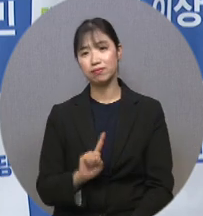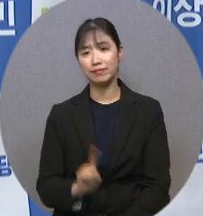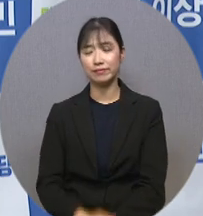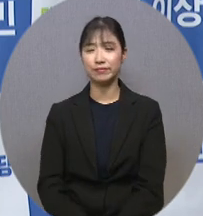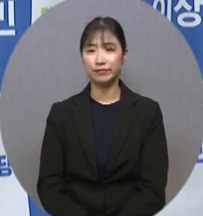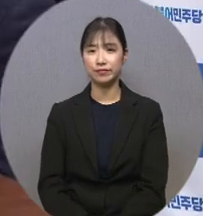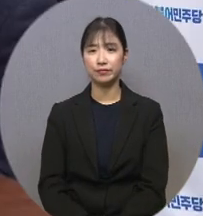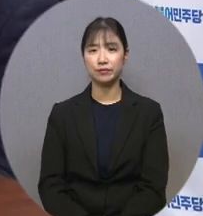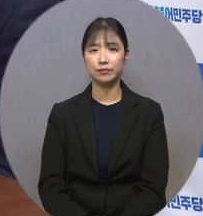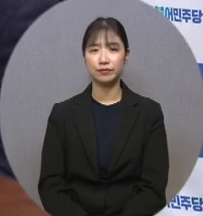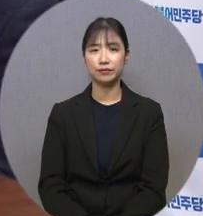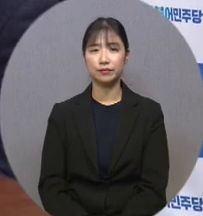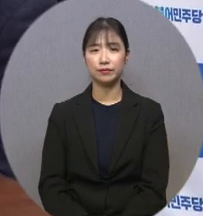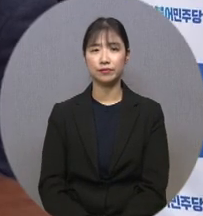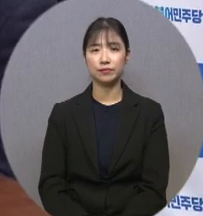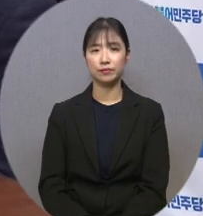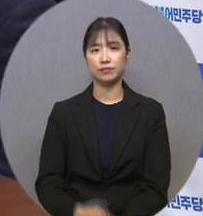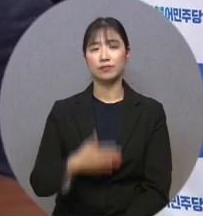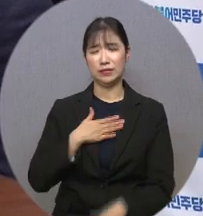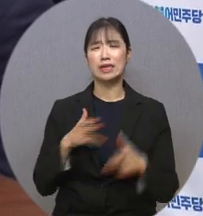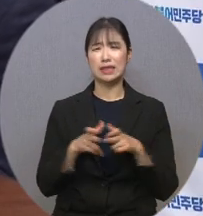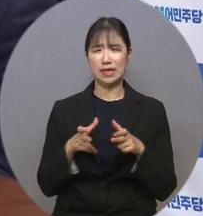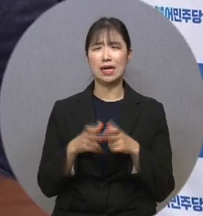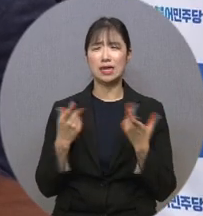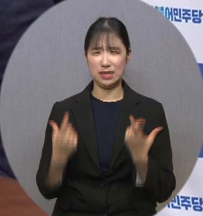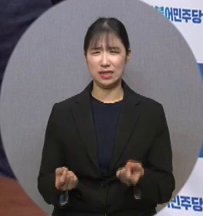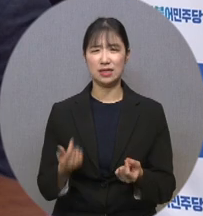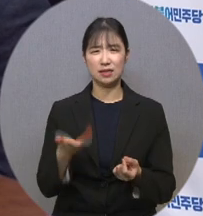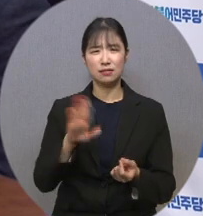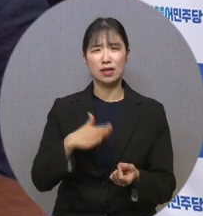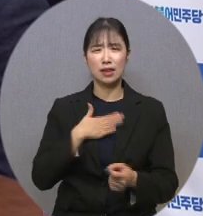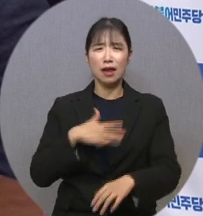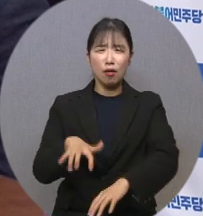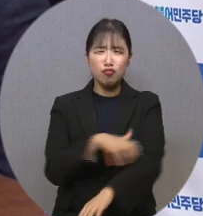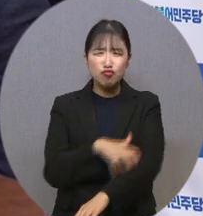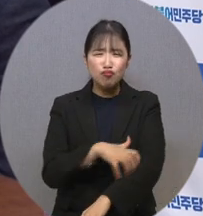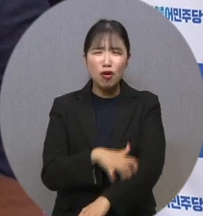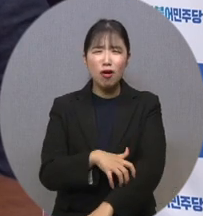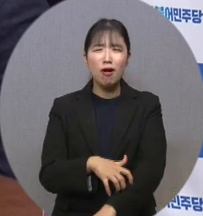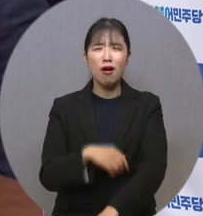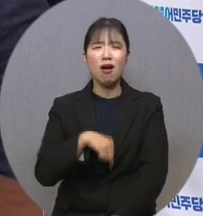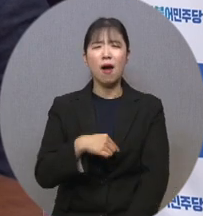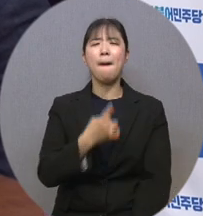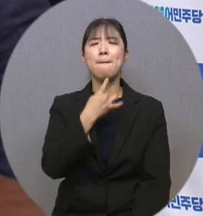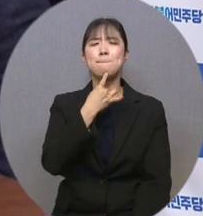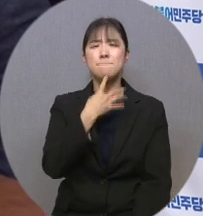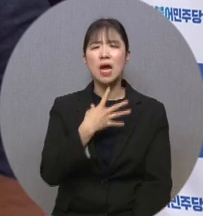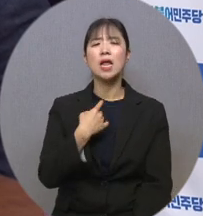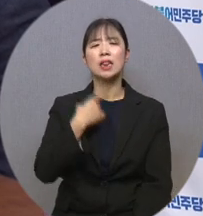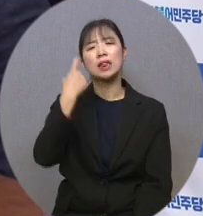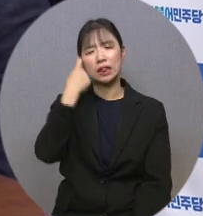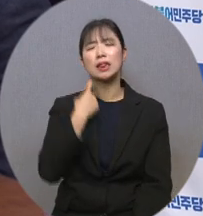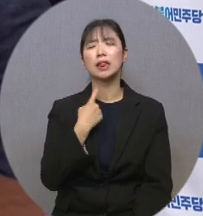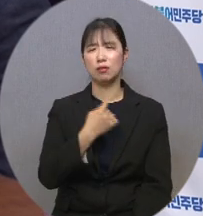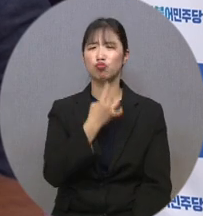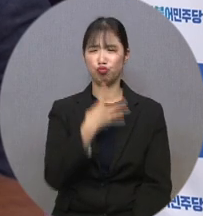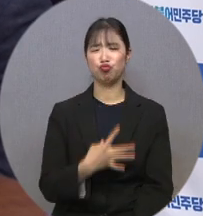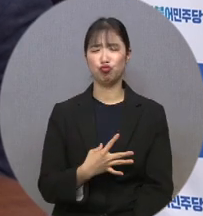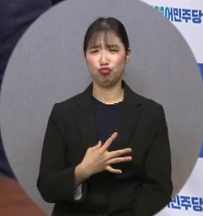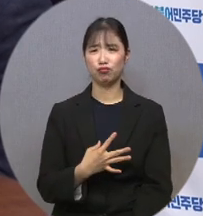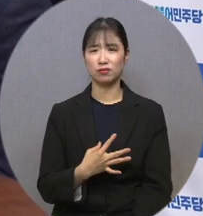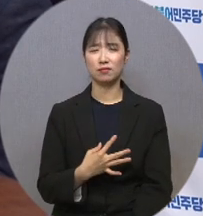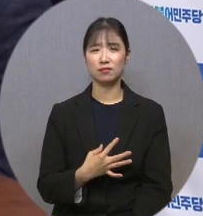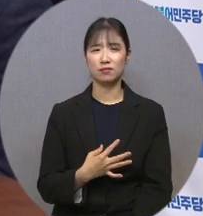부분이 있을까요? 저도 장애인이지만 제가 겪는 불편함만 스스로 실감될 뿐이지